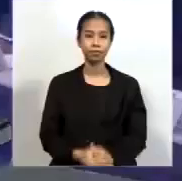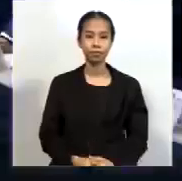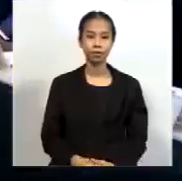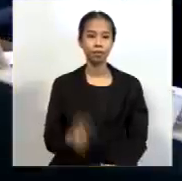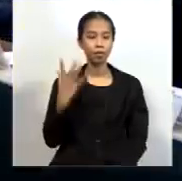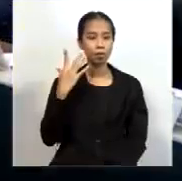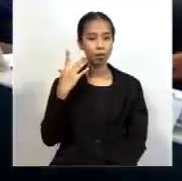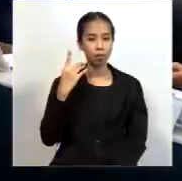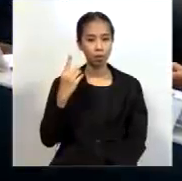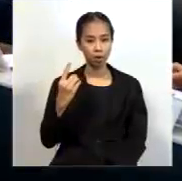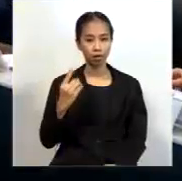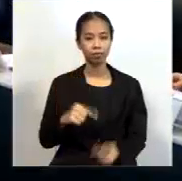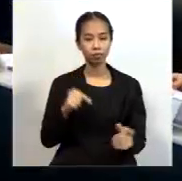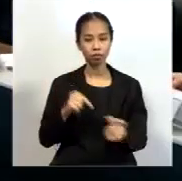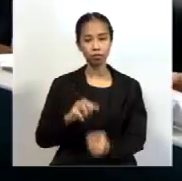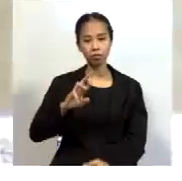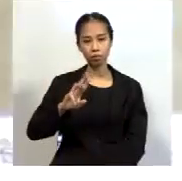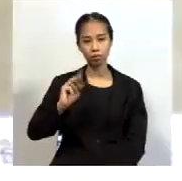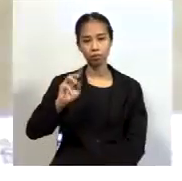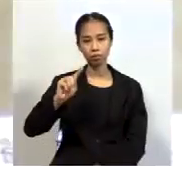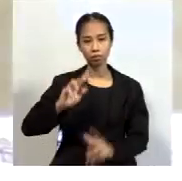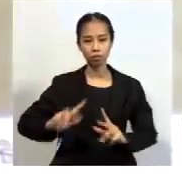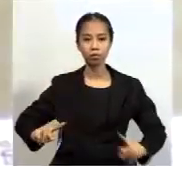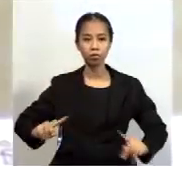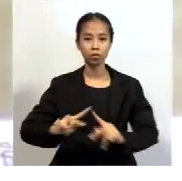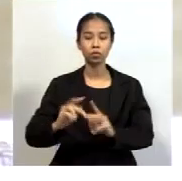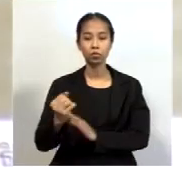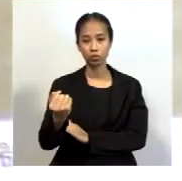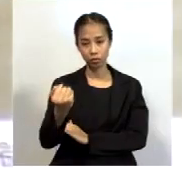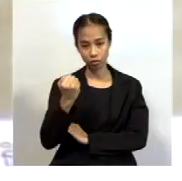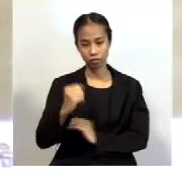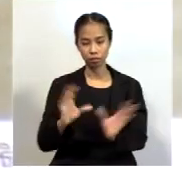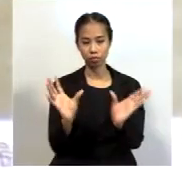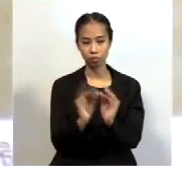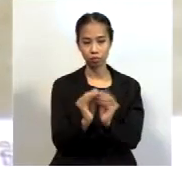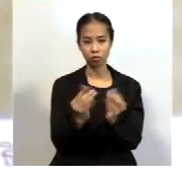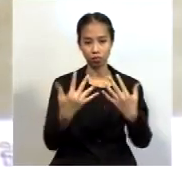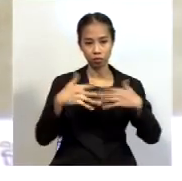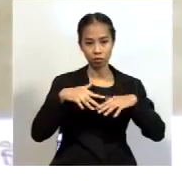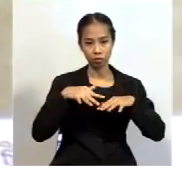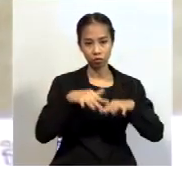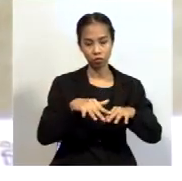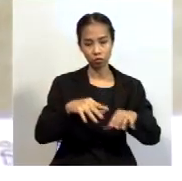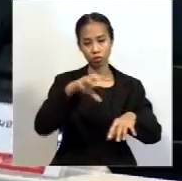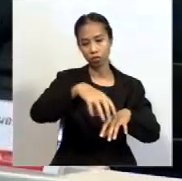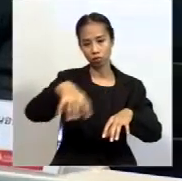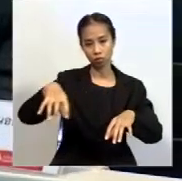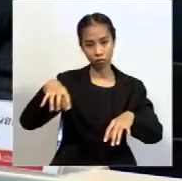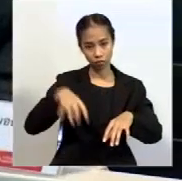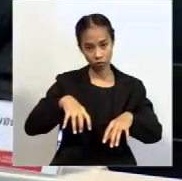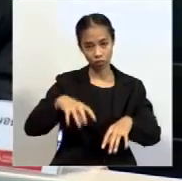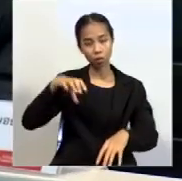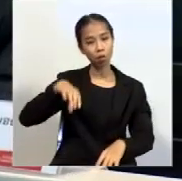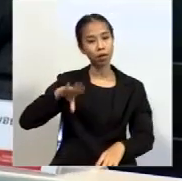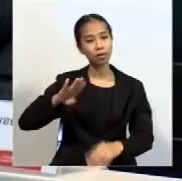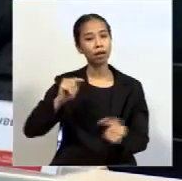เมื่อวานนี้นายสนธิรัตน์สนธิจิรวงศ์รัฐมนตรีว่าการกระทรวงพลังงานประชุมร่วมกับหน่วยงานรัฐวิสาหกิจในสังกัดและบริ